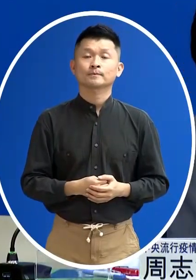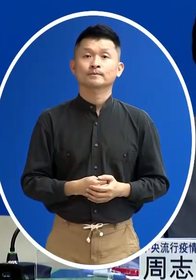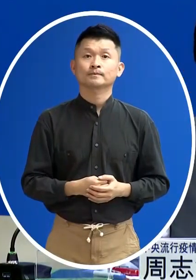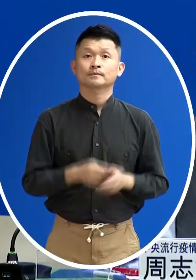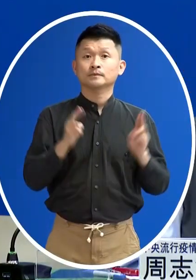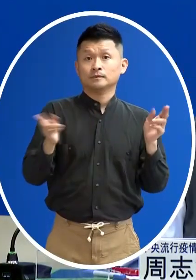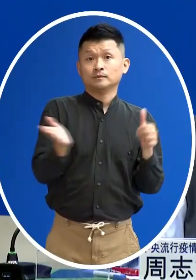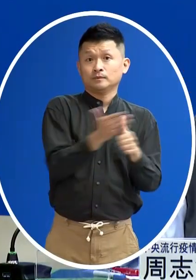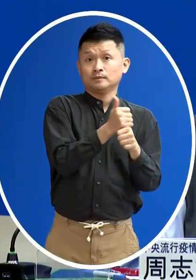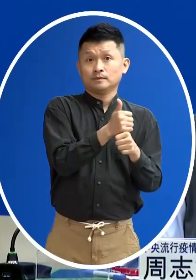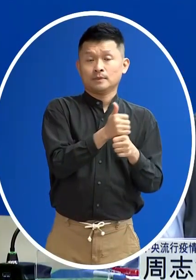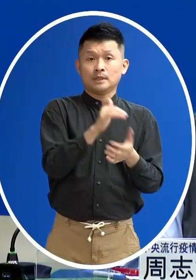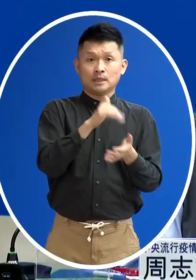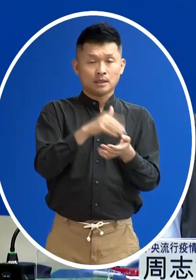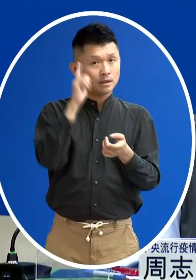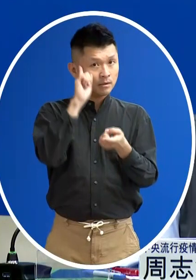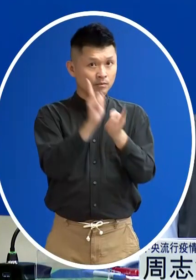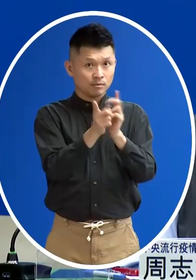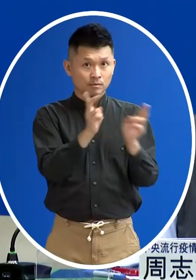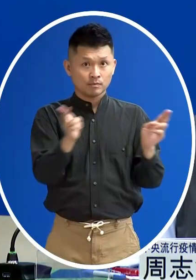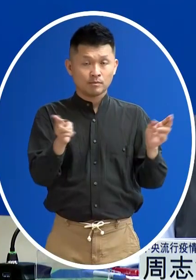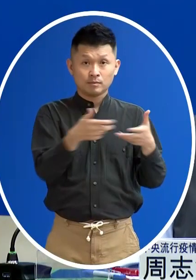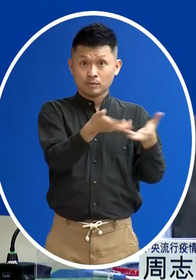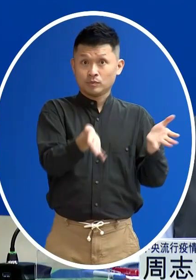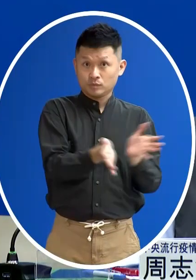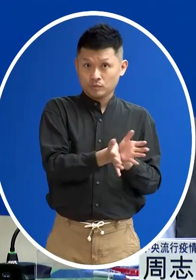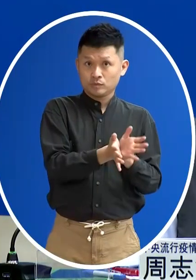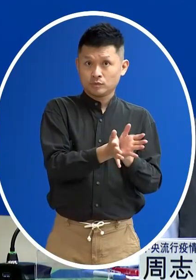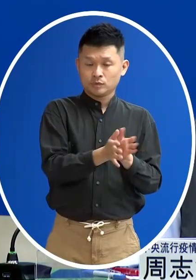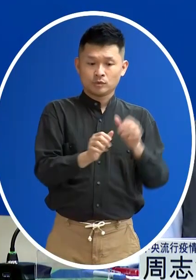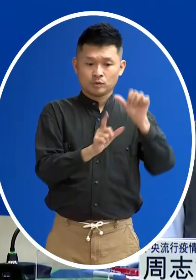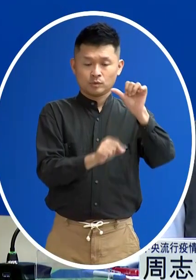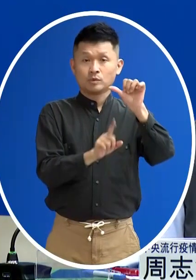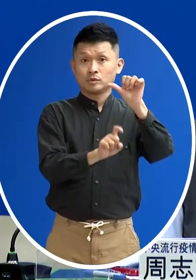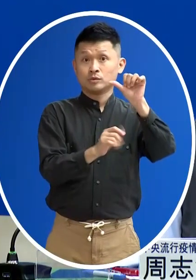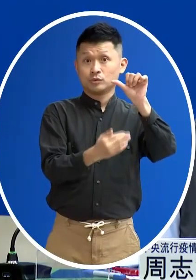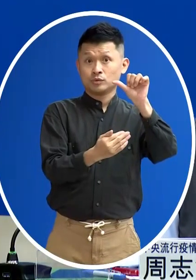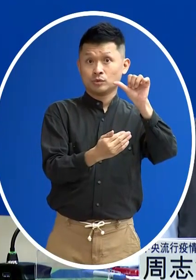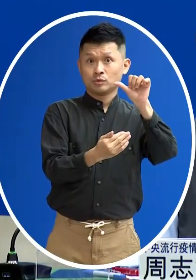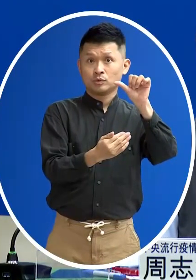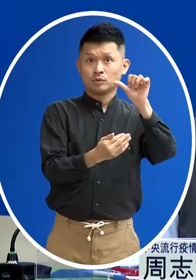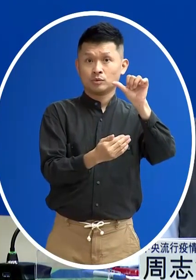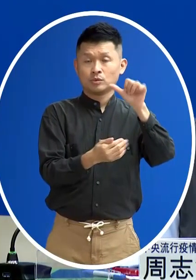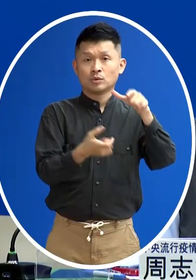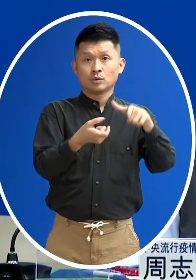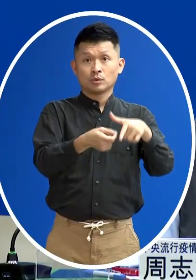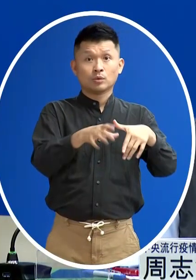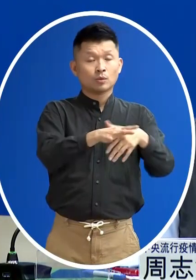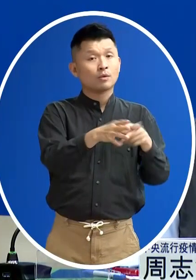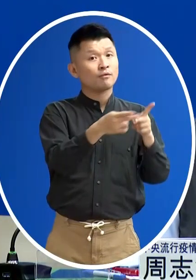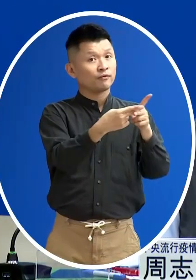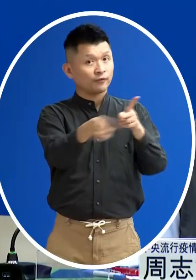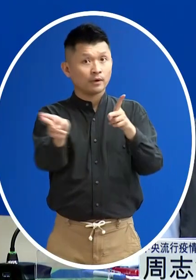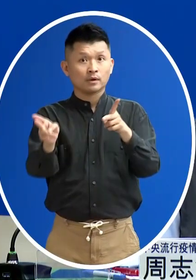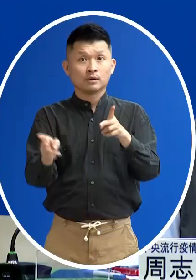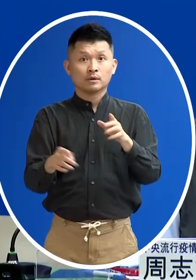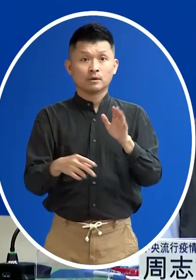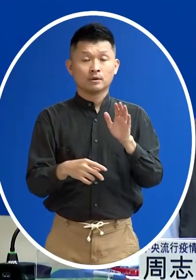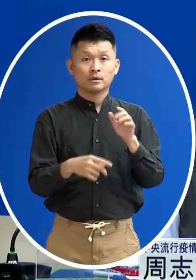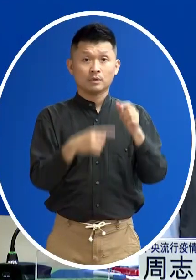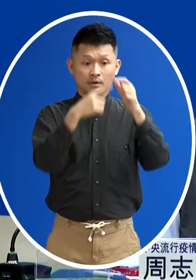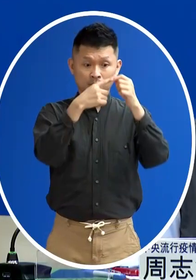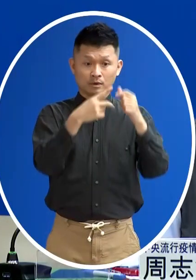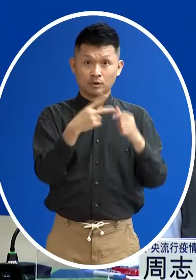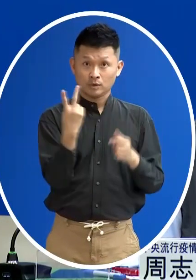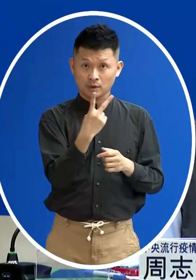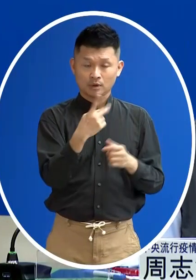个是指挥中心医疗应变组哈，在这个5月19号有发出的这个公文里面哈，在上面的两点做一下